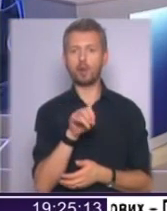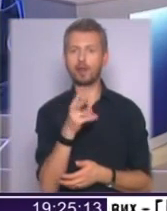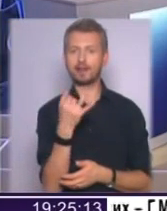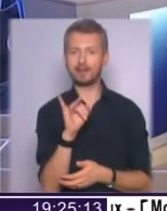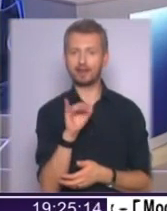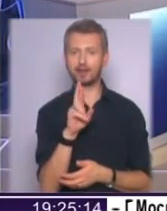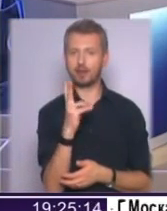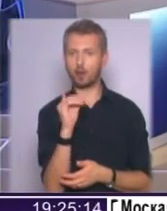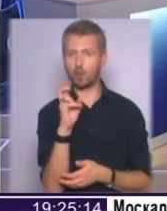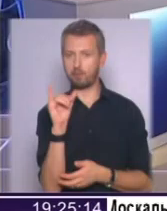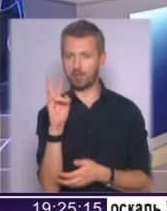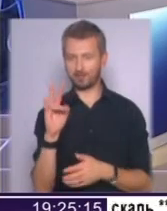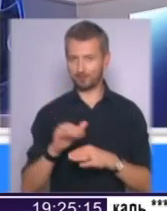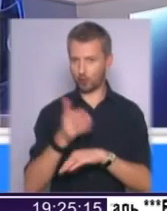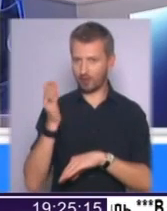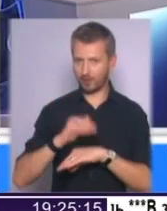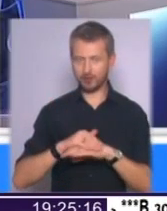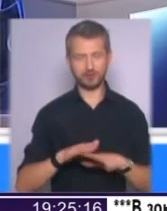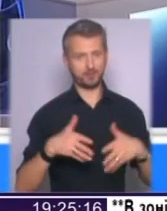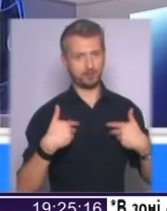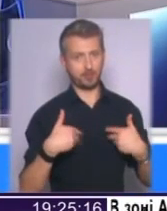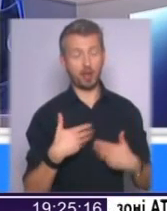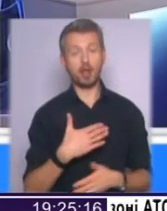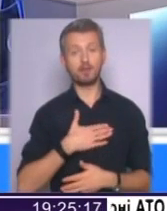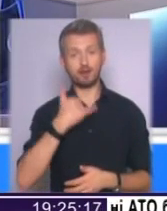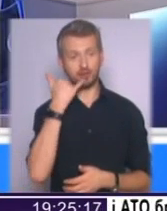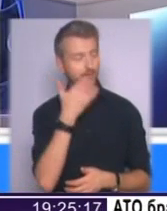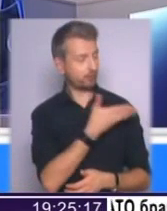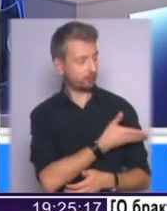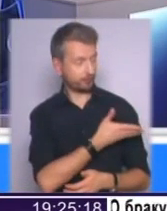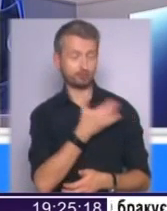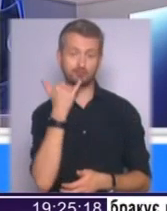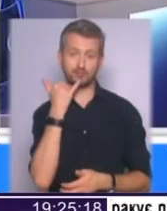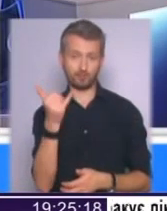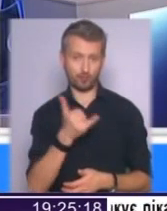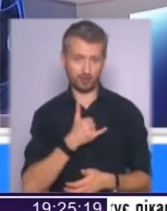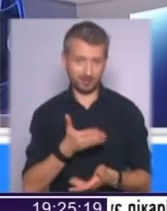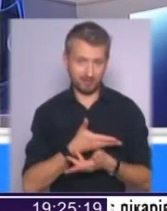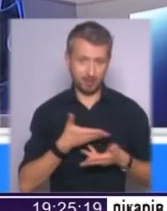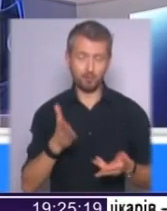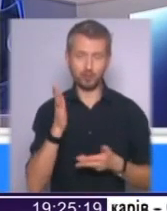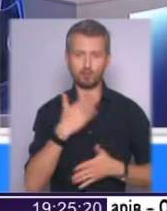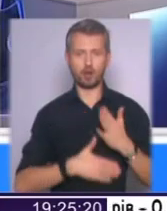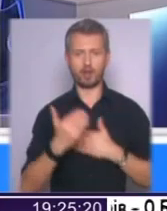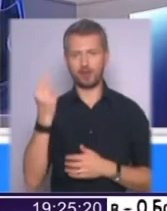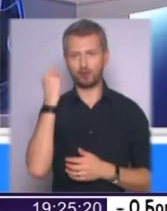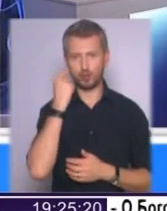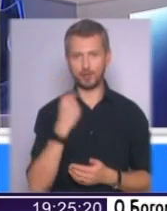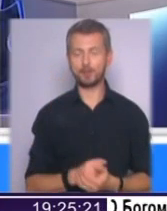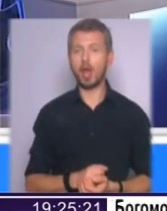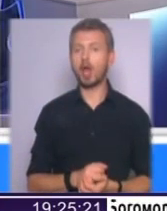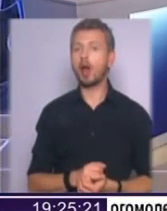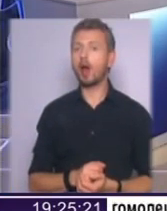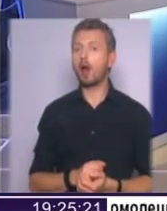Вечір добрий. Долучайтеся. 223-09-71 – це телефон нашого прямого ефіру, і він уже починає працювати. Будемо раді вас чути. Олексію, ну,